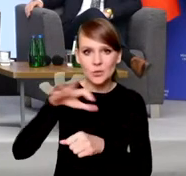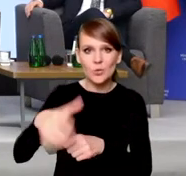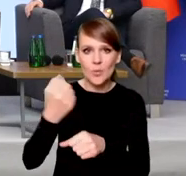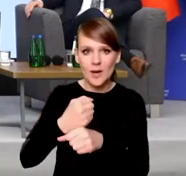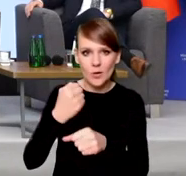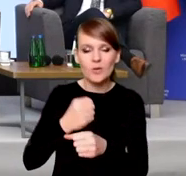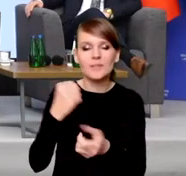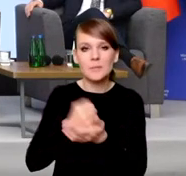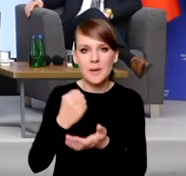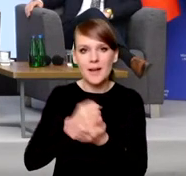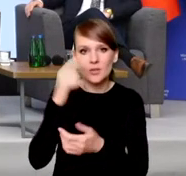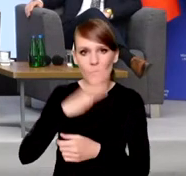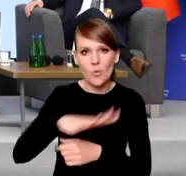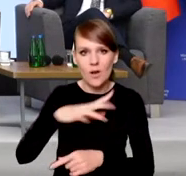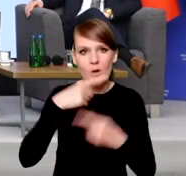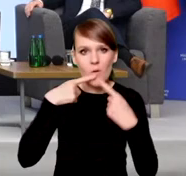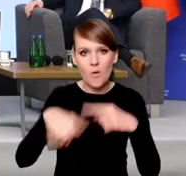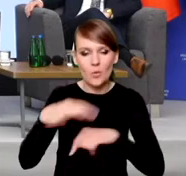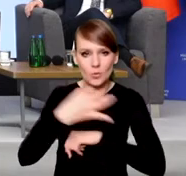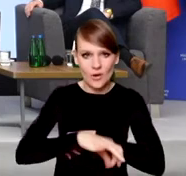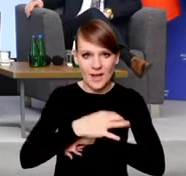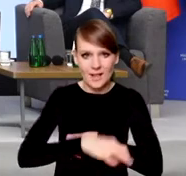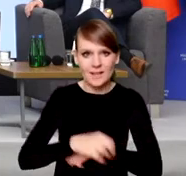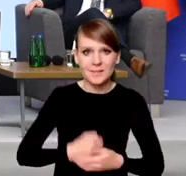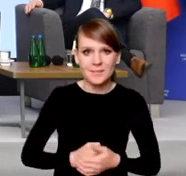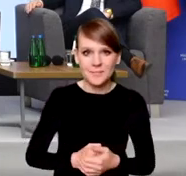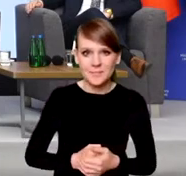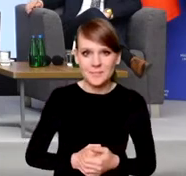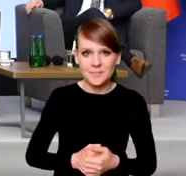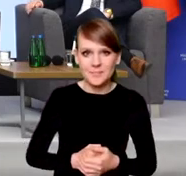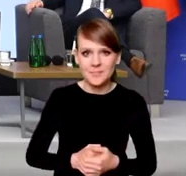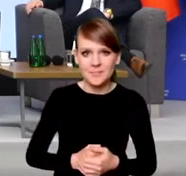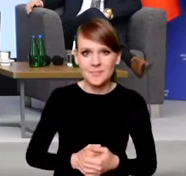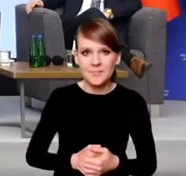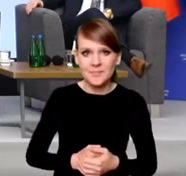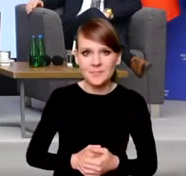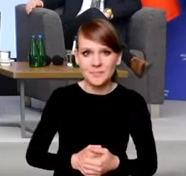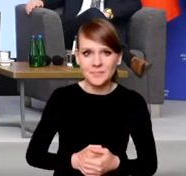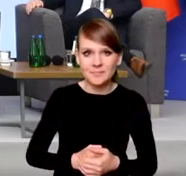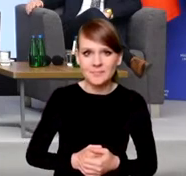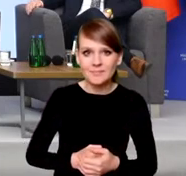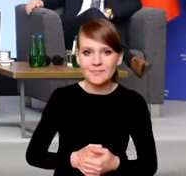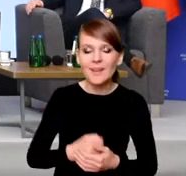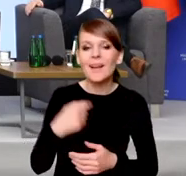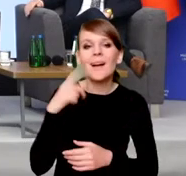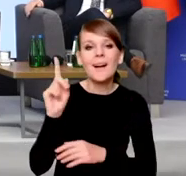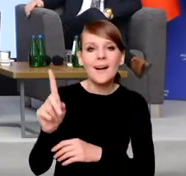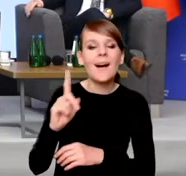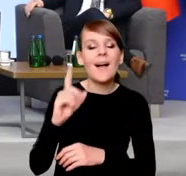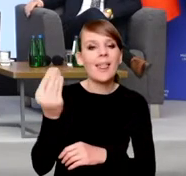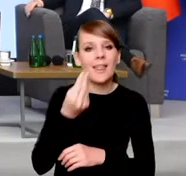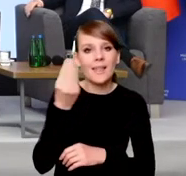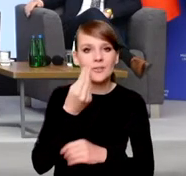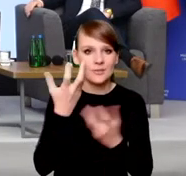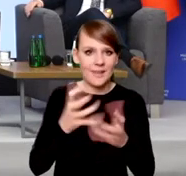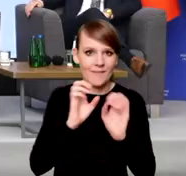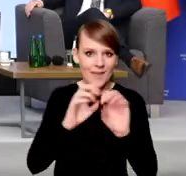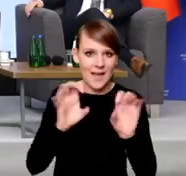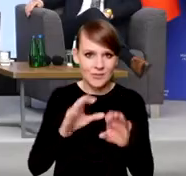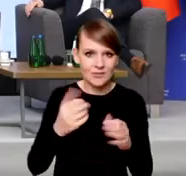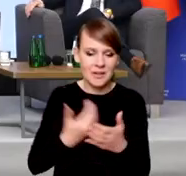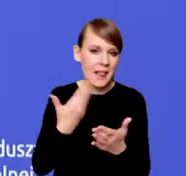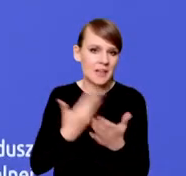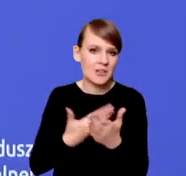Spraw Społecznej Odpowiedzialności Uczelni. Zanim oddam słowo i głos panie rektorze, to tylko jeszcze wyjaśnimy, dlaczego taki